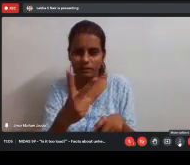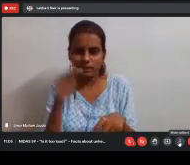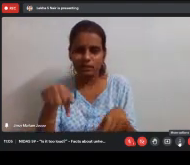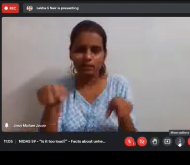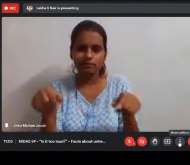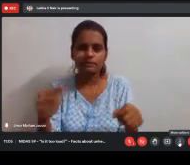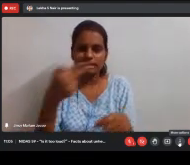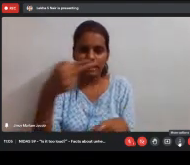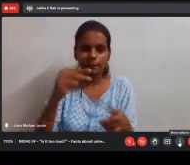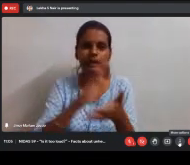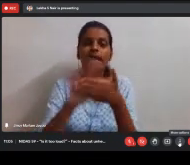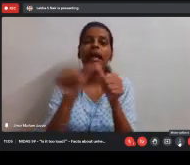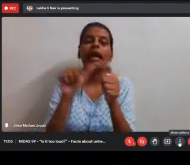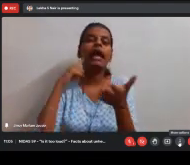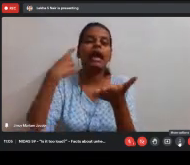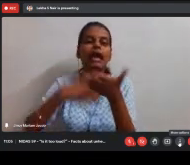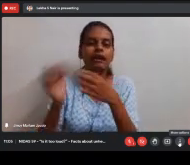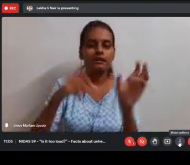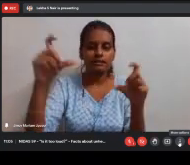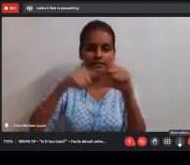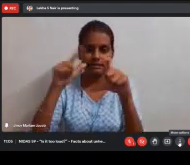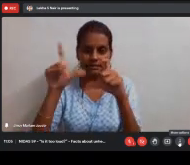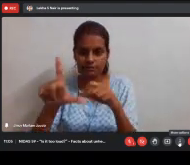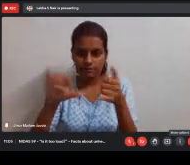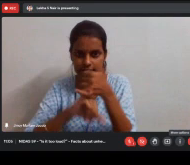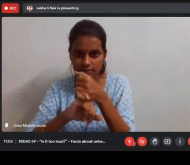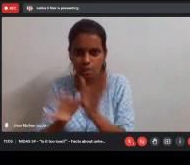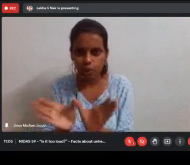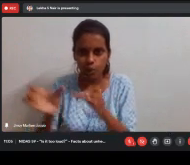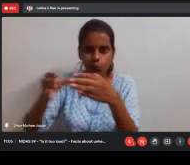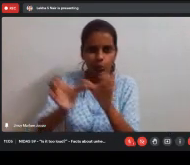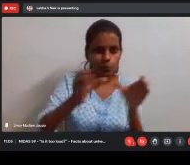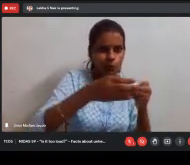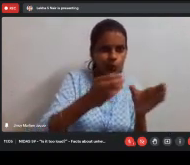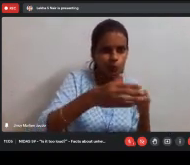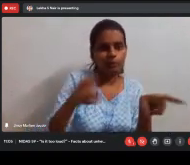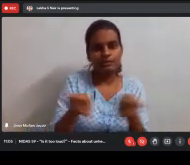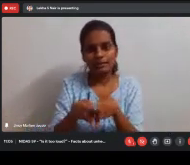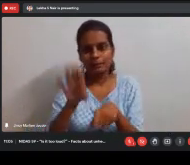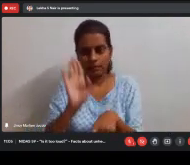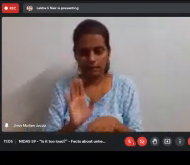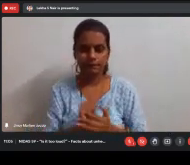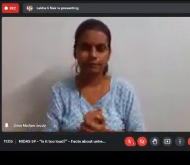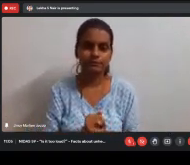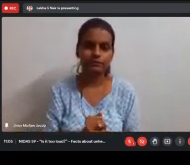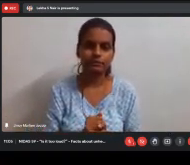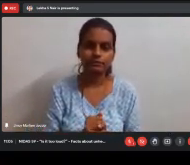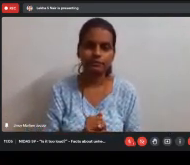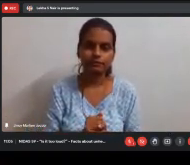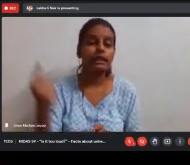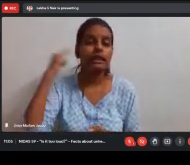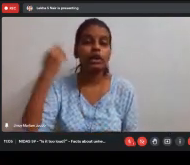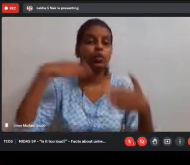വൈബ്രേഷൻ എത്തുമ്പോൾ അല്ലെങ്കിൽ കോക്ലിയയ്ക്കകത്ത് ഈ വൈബ്രേഷൻ എത്തുമ്പോൾ അവിടെയും ഇങ്ങനെ ഒരു ഓളങ്ങൾ സൃഷ്ടിക്കുന്നു സൃഷ്ടിക്കപ്പെടുന്നു.